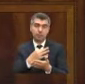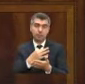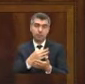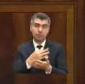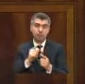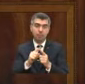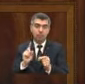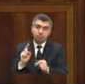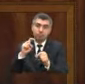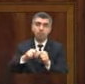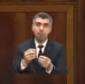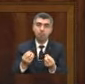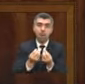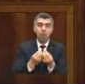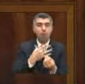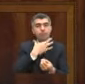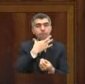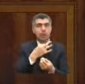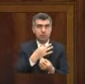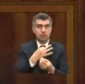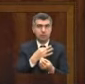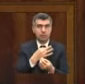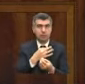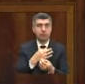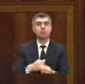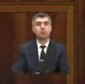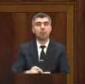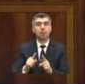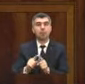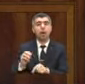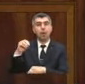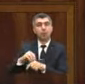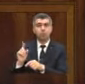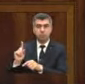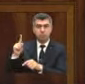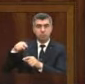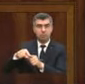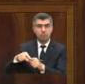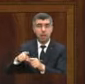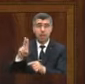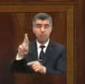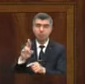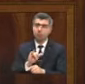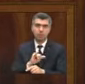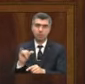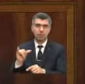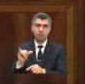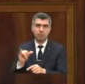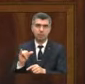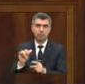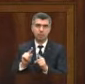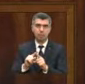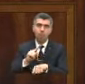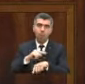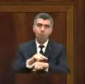الانضمام الى هذا النظام بسهوله، ماشي ضروري التحول كاع وتجي حتى للمدن الكبرى او الى الرباط. وايضا تقليص المده